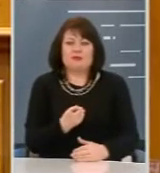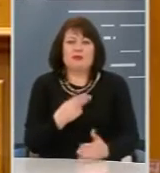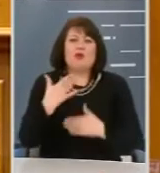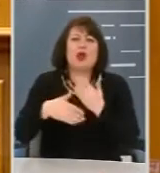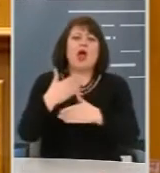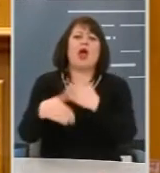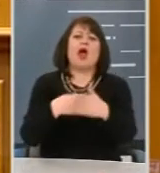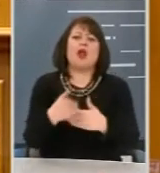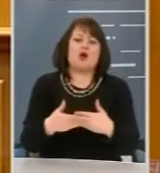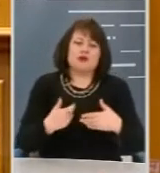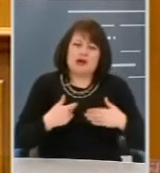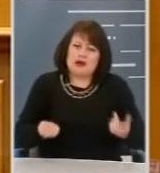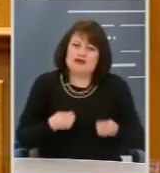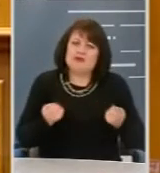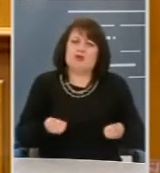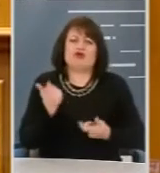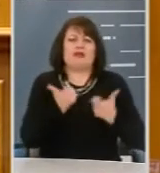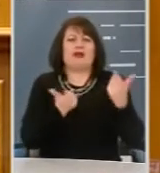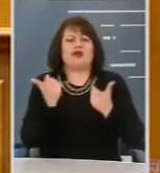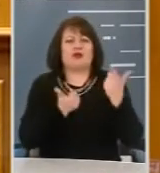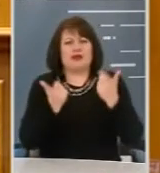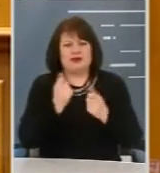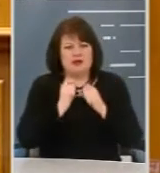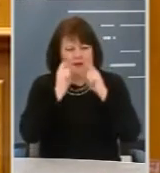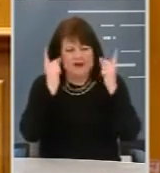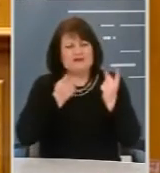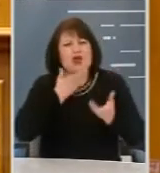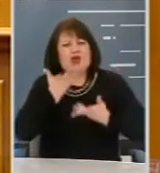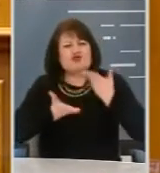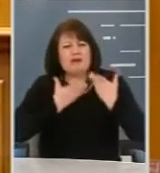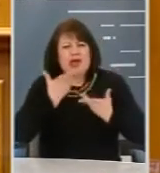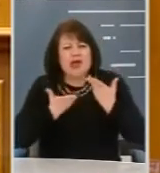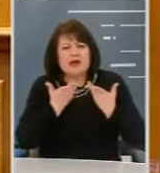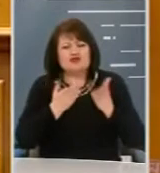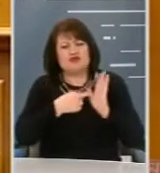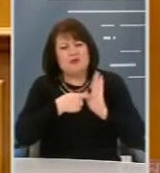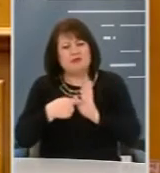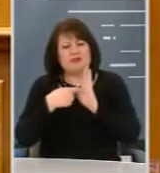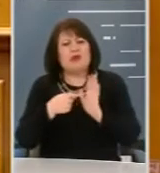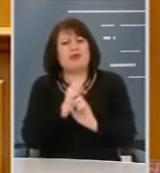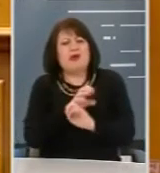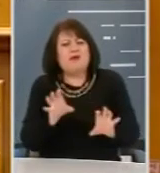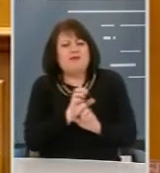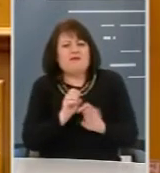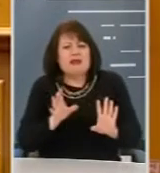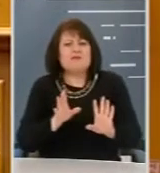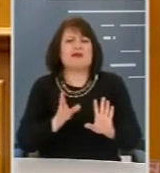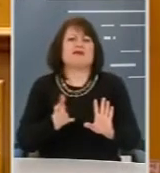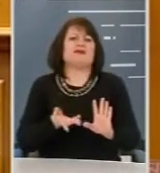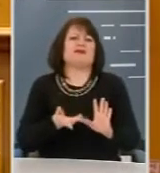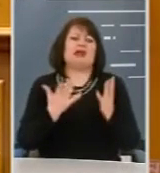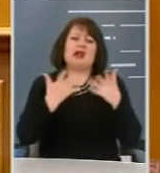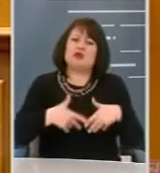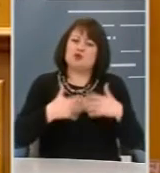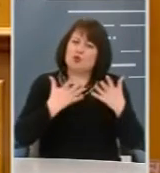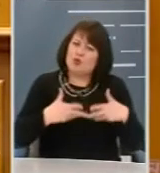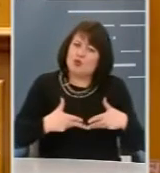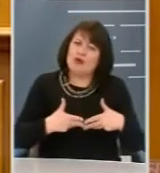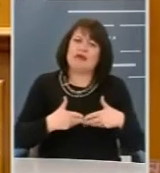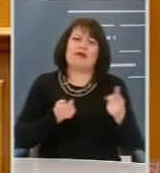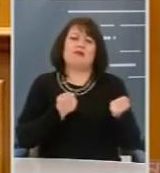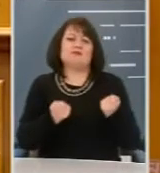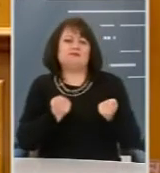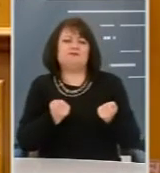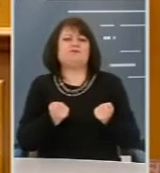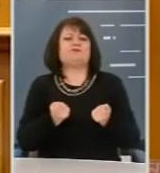πολλά χρόνια τα χρησιμοποίησαν για απίστευτες δαπάνες προβολής, διαφήμισης, λειτουργίας και